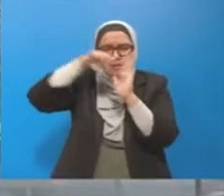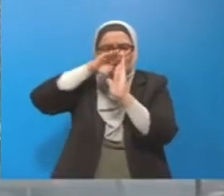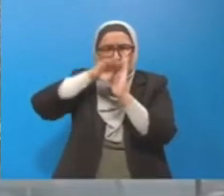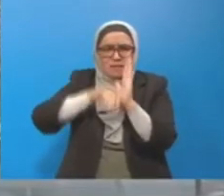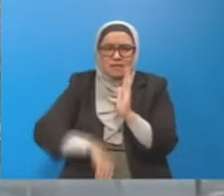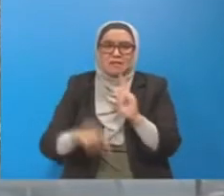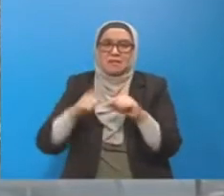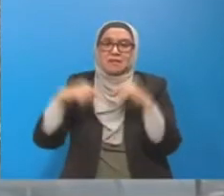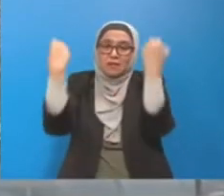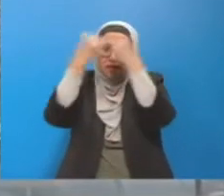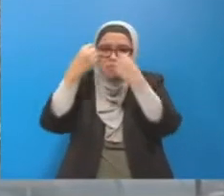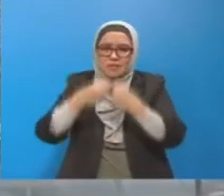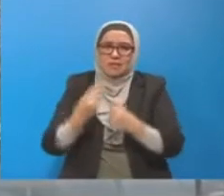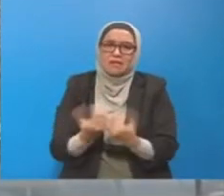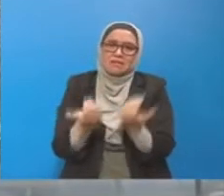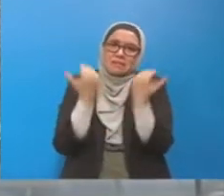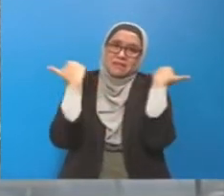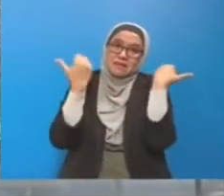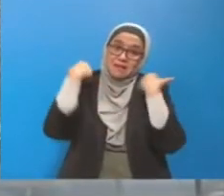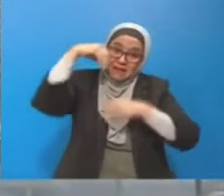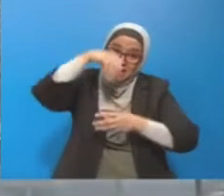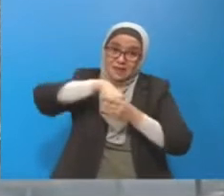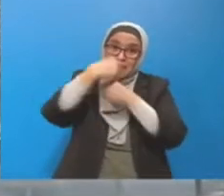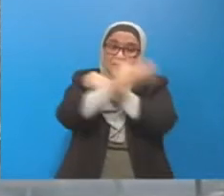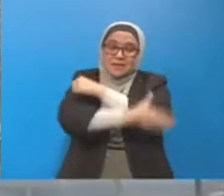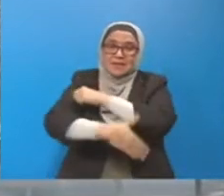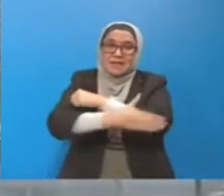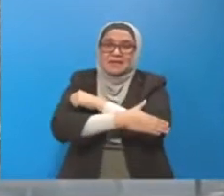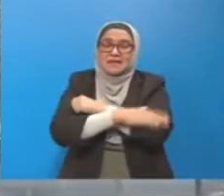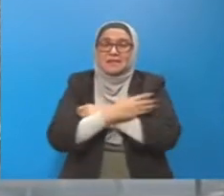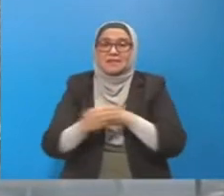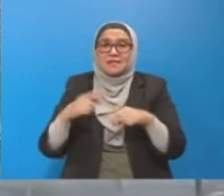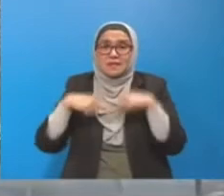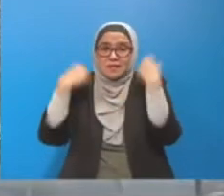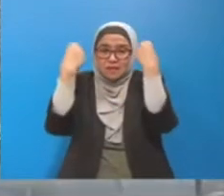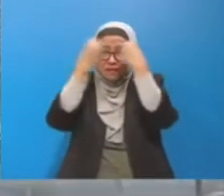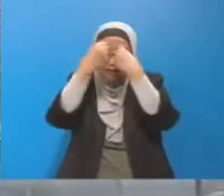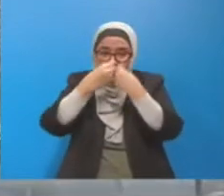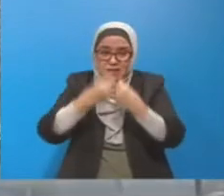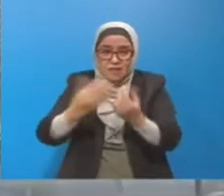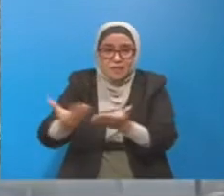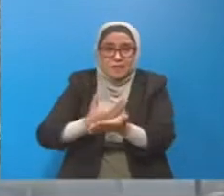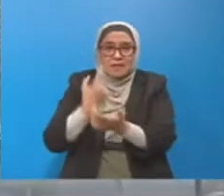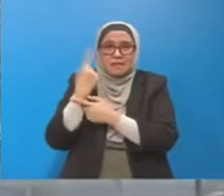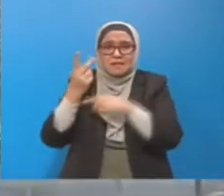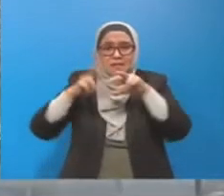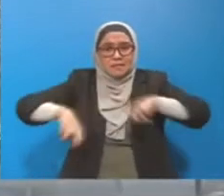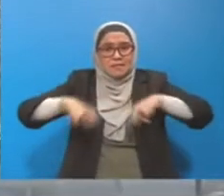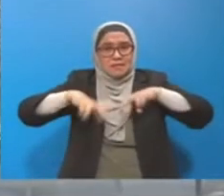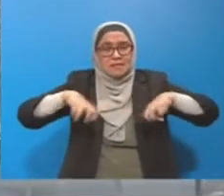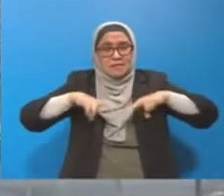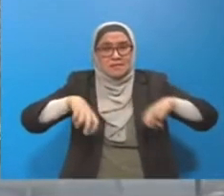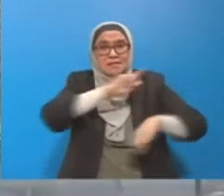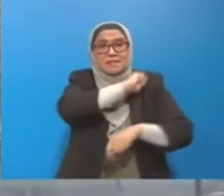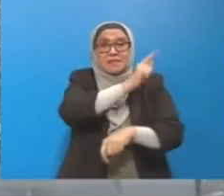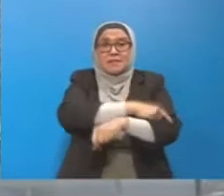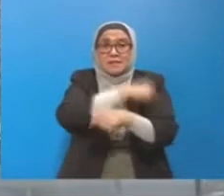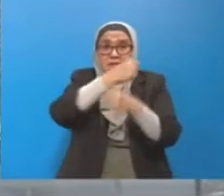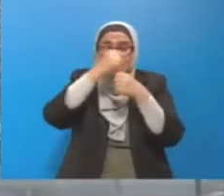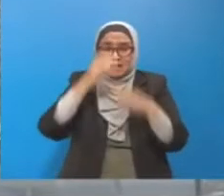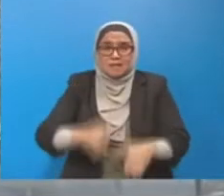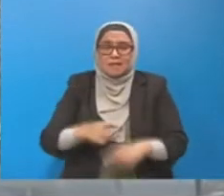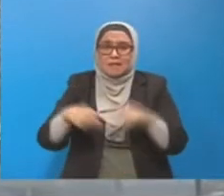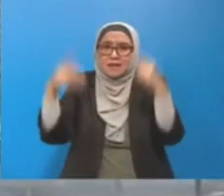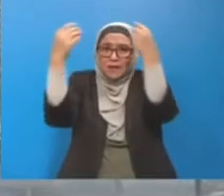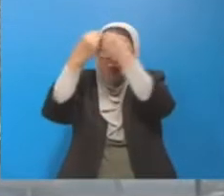anggota ke pengangguran dalam negara berdasarkan daftar terkini kaji selidik tenaga buruh oleh jabatan perangkaan Malaysia kadar